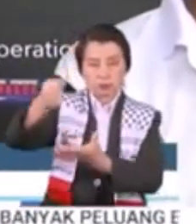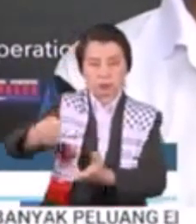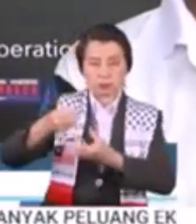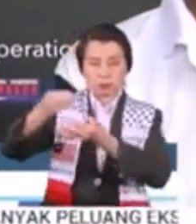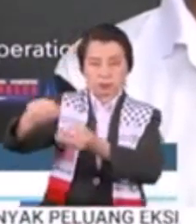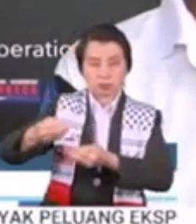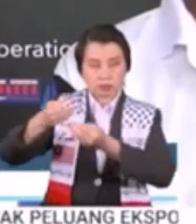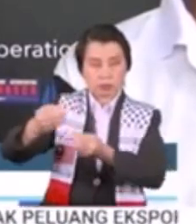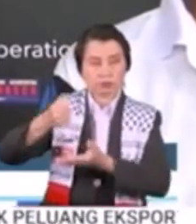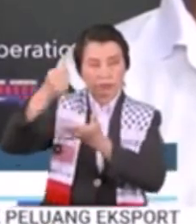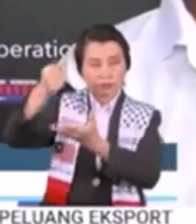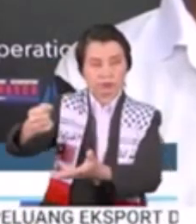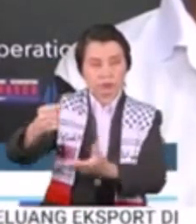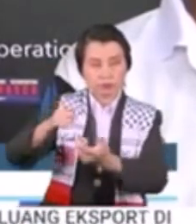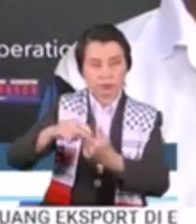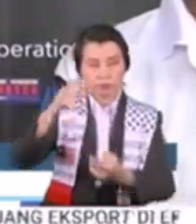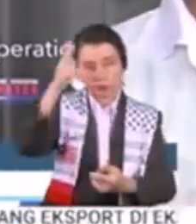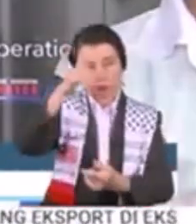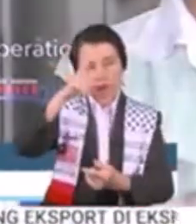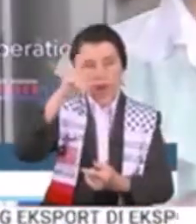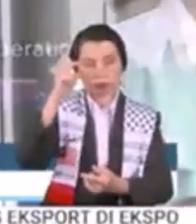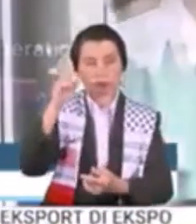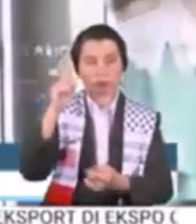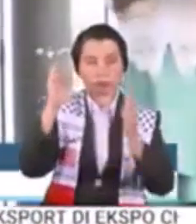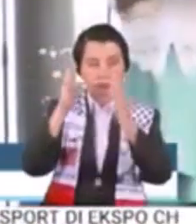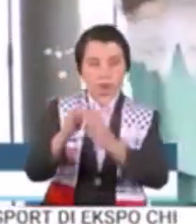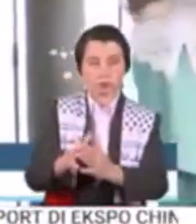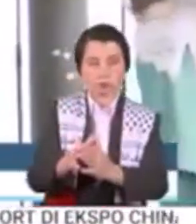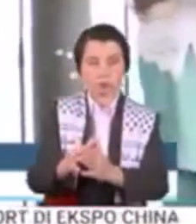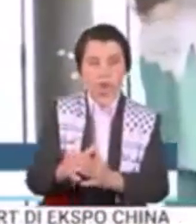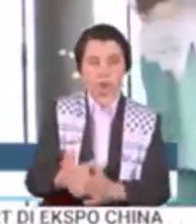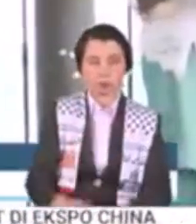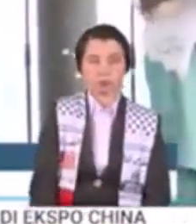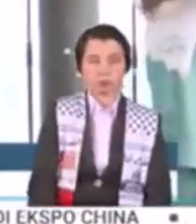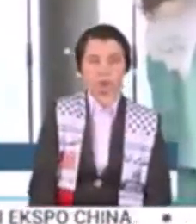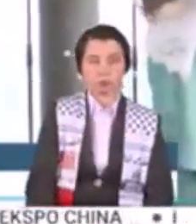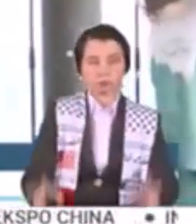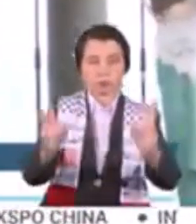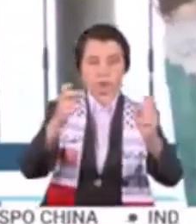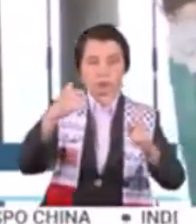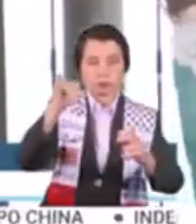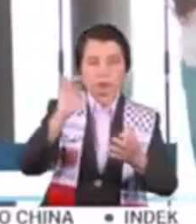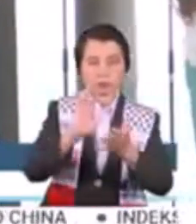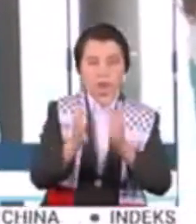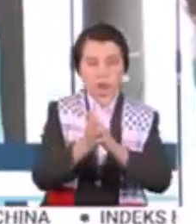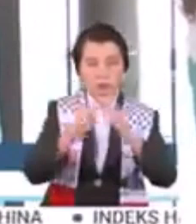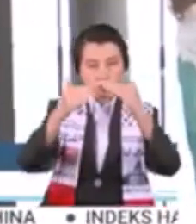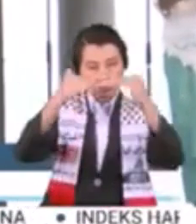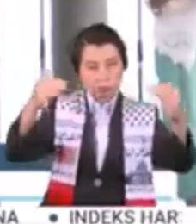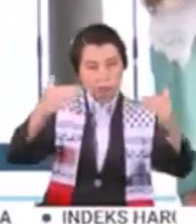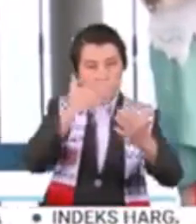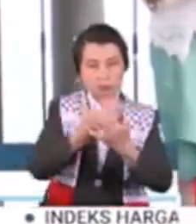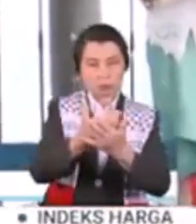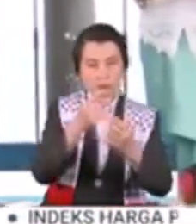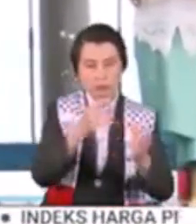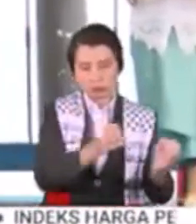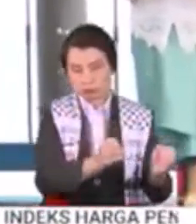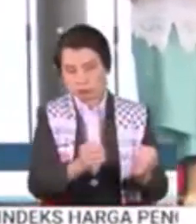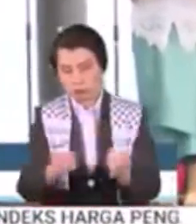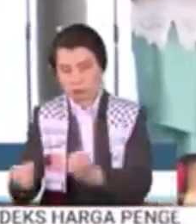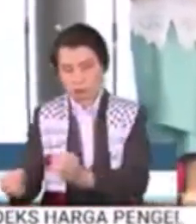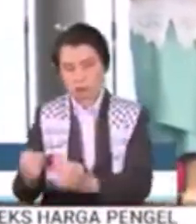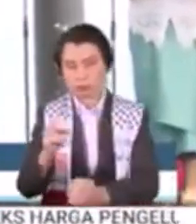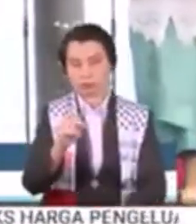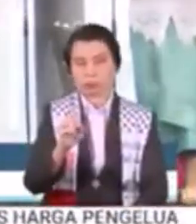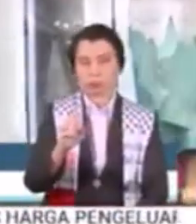disalurkan kepada Tourism Pahang lah. Ujarnya, POPIC yang berakhir semalam menjadi penanda aras yang baik bagi penganjuran Kejohanan